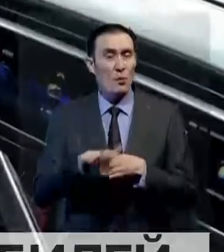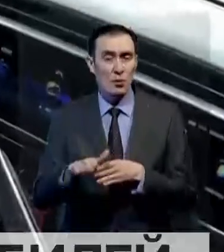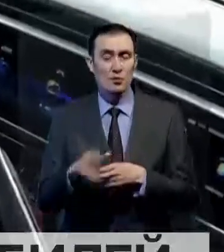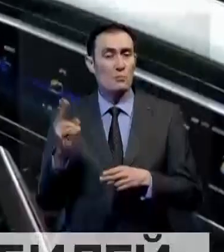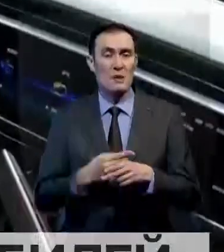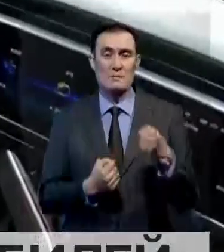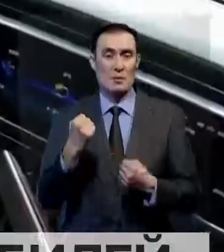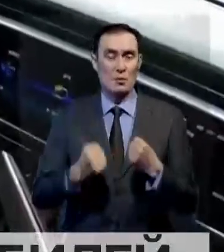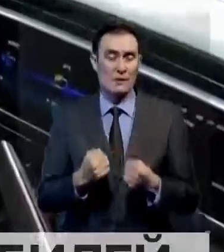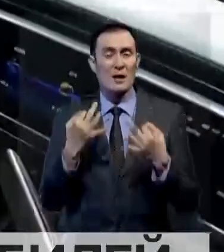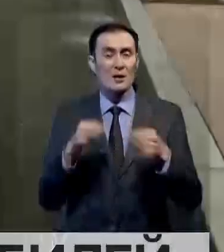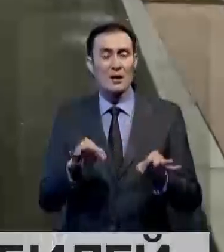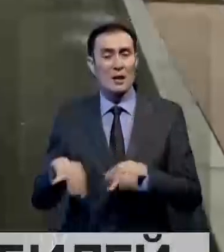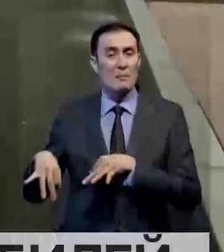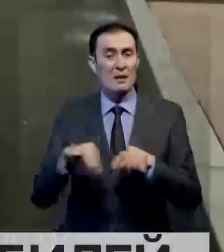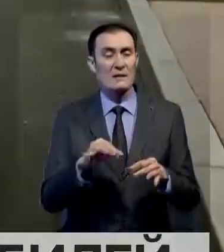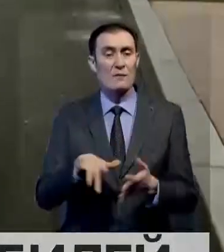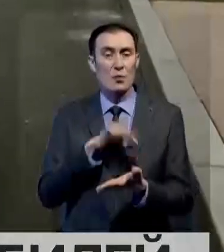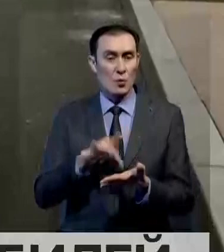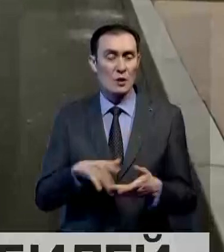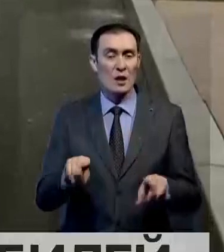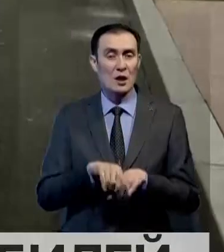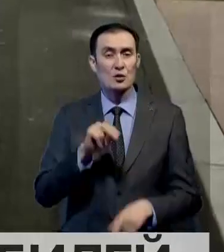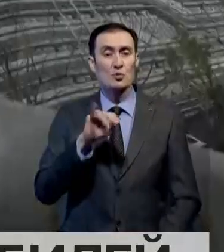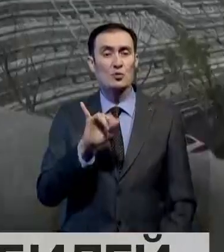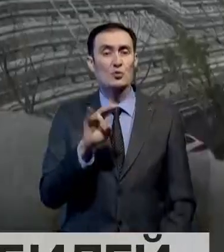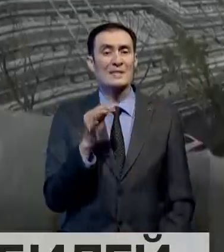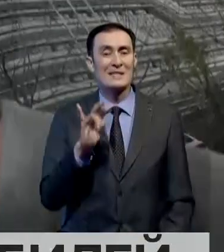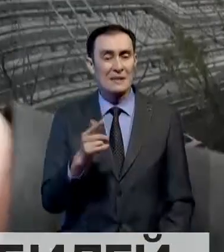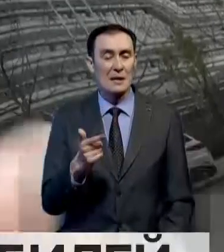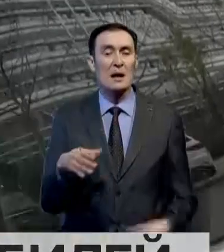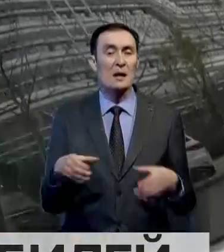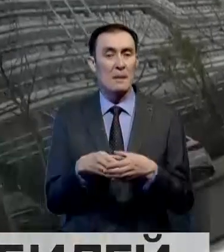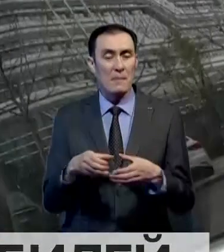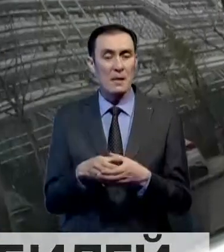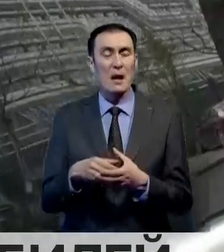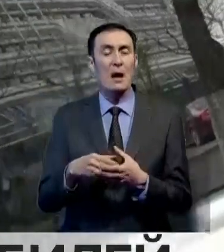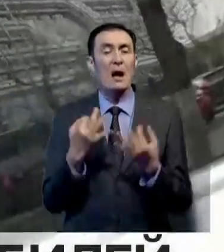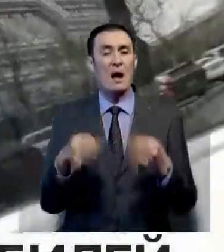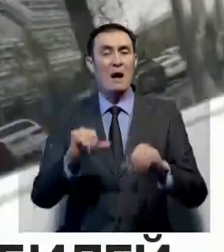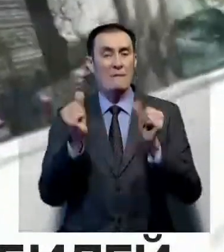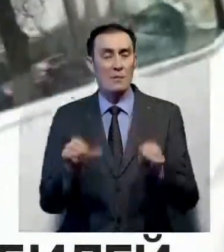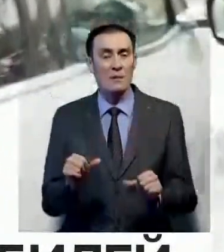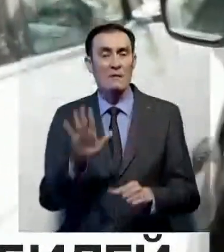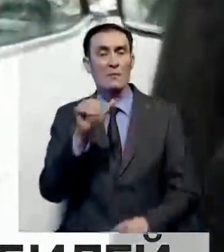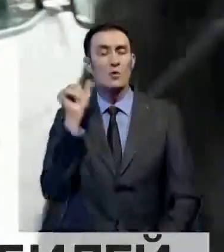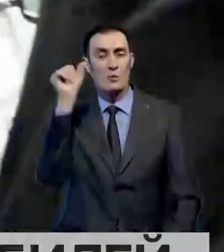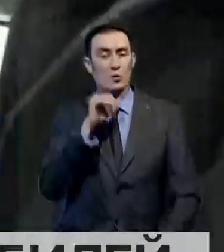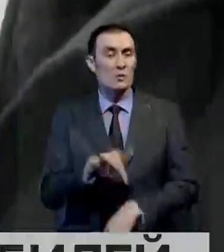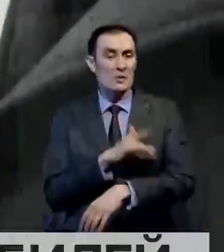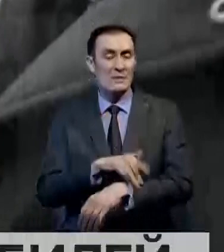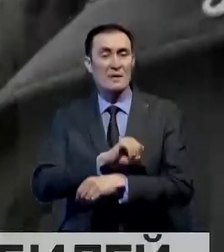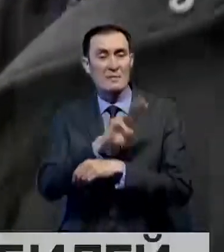авто. Разрешение на проезд в этом мегаполисе, а также в Чунцине, местная компания получила еще в прошлом году. Сервис